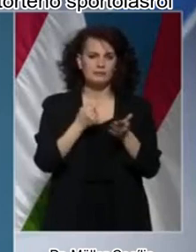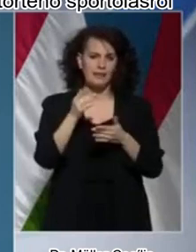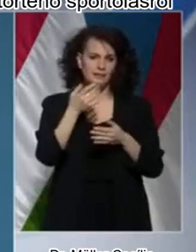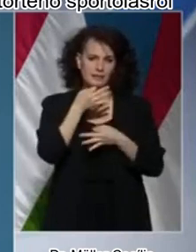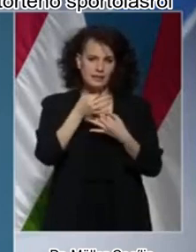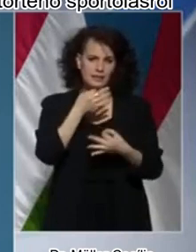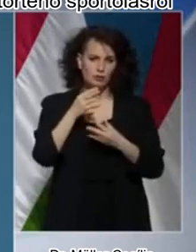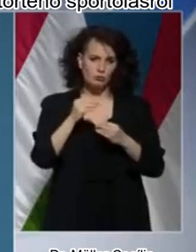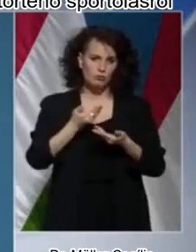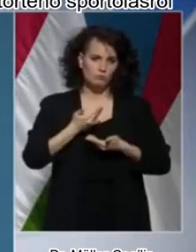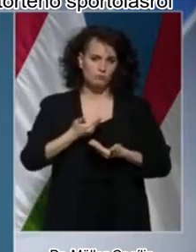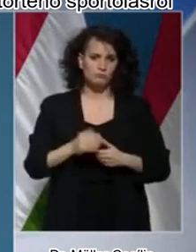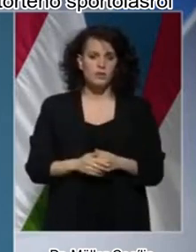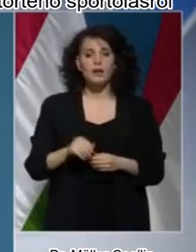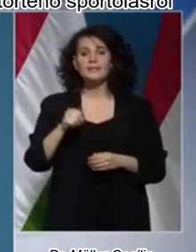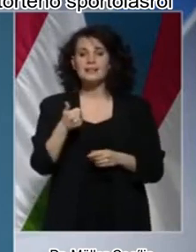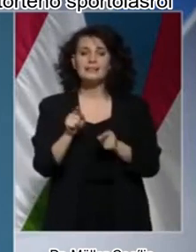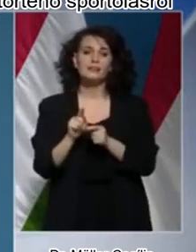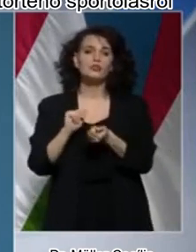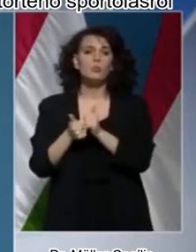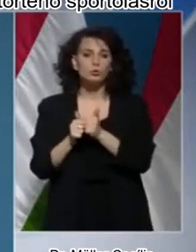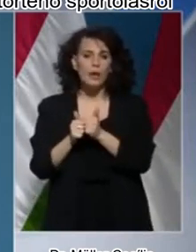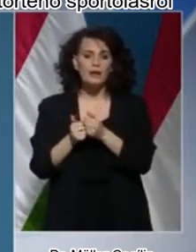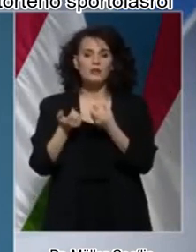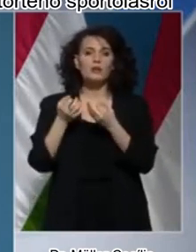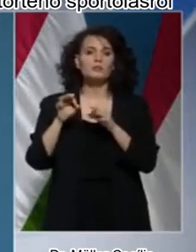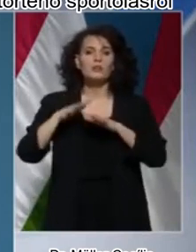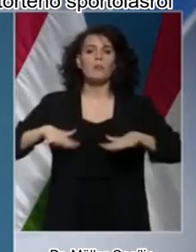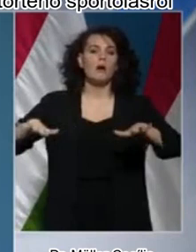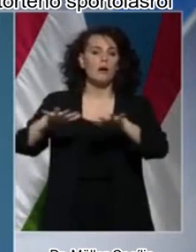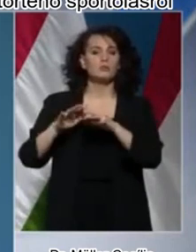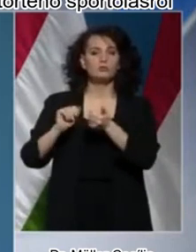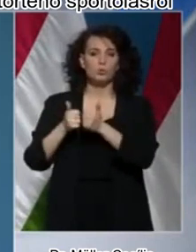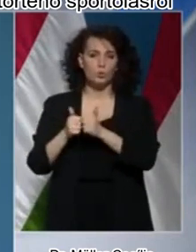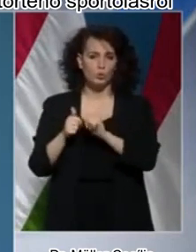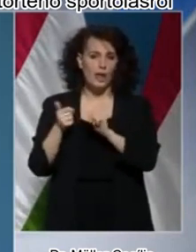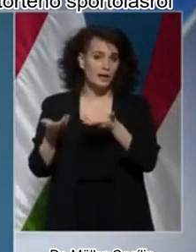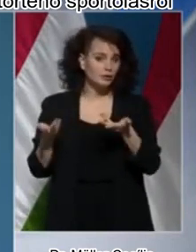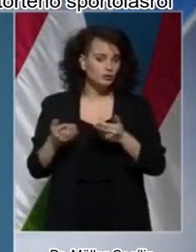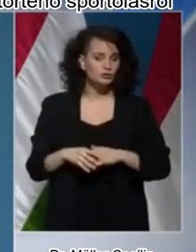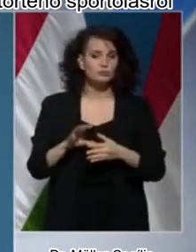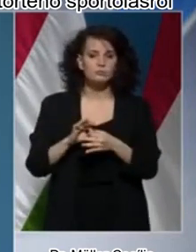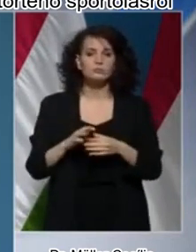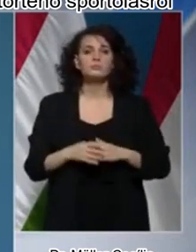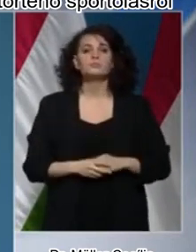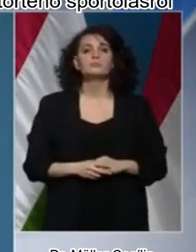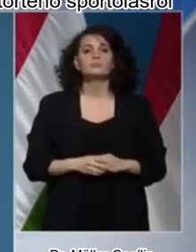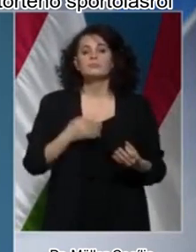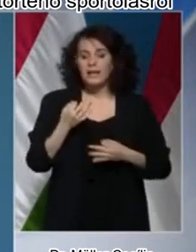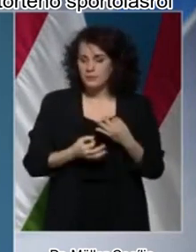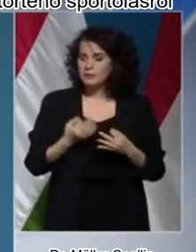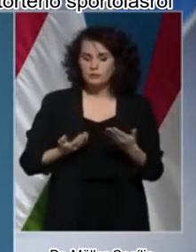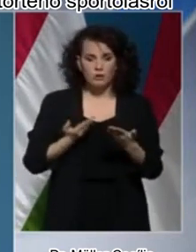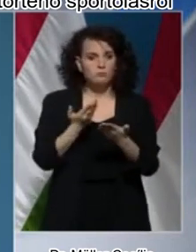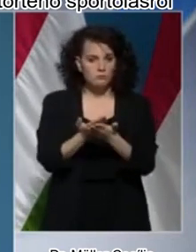Ilyen a sportolás, a szabadban történő sportolás. Ez természetesen